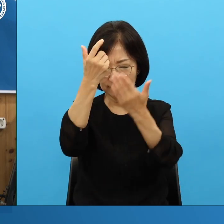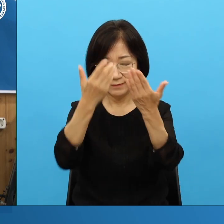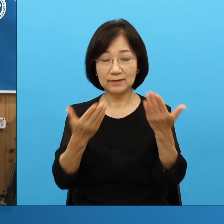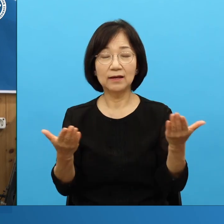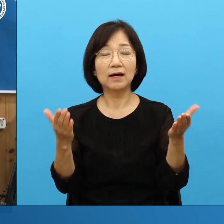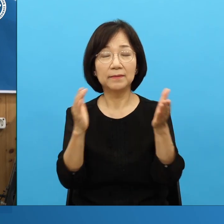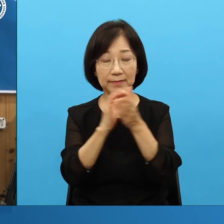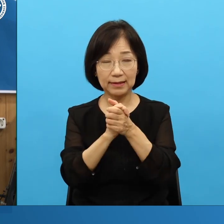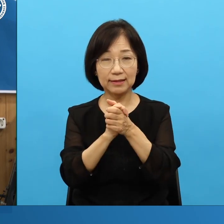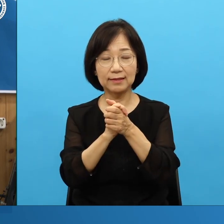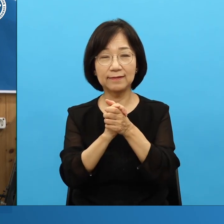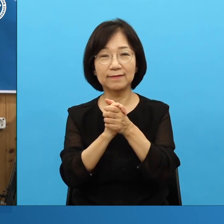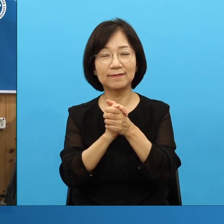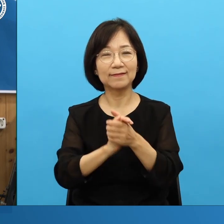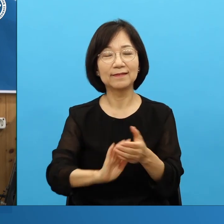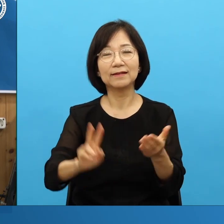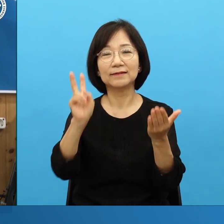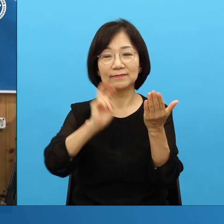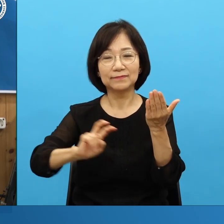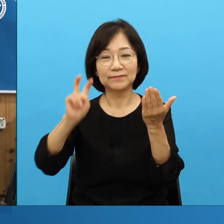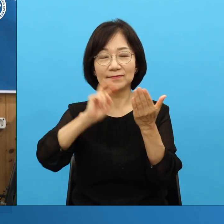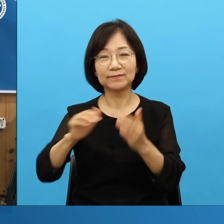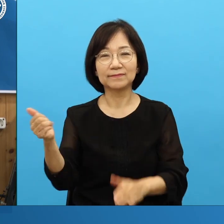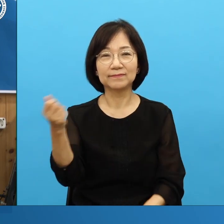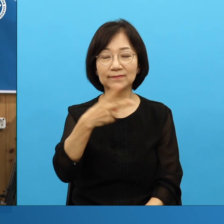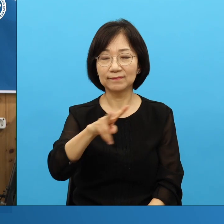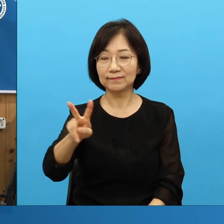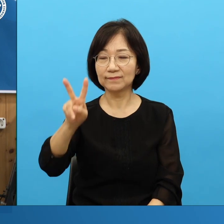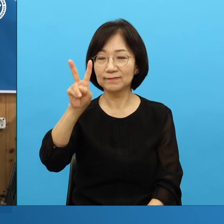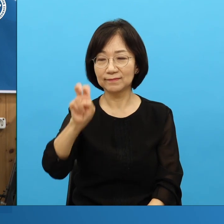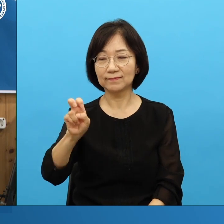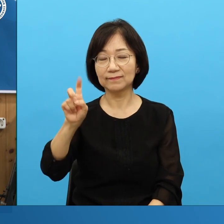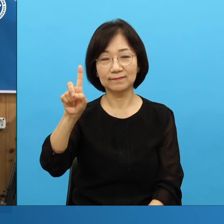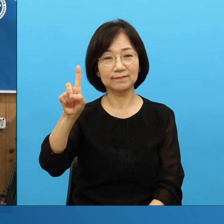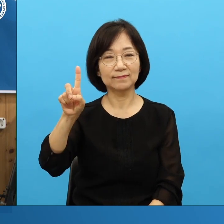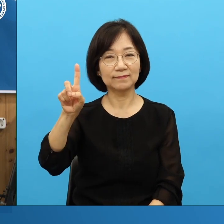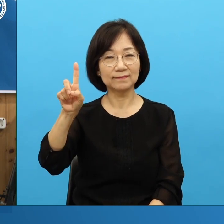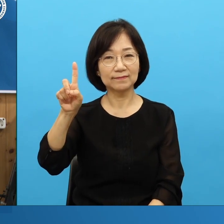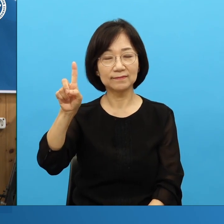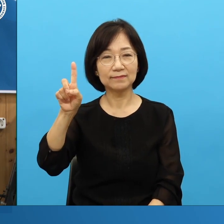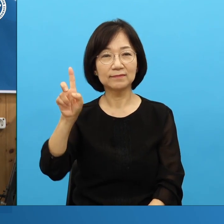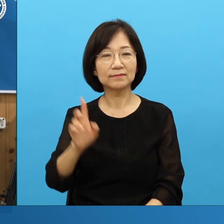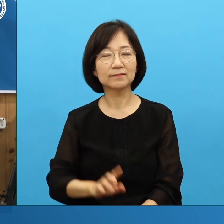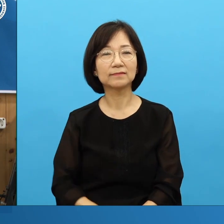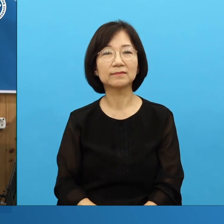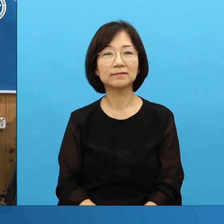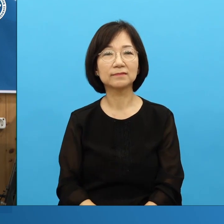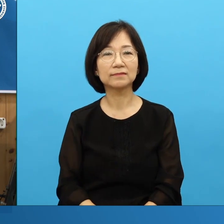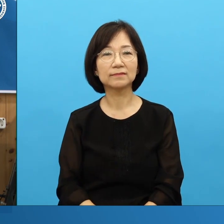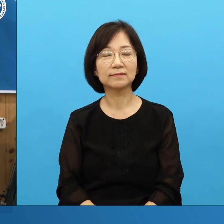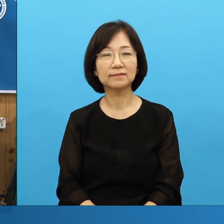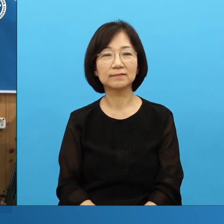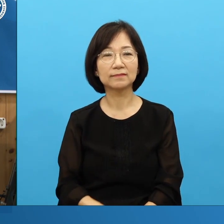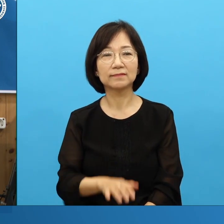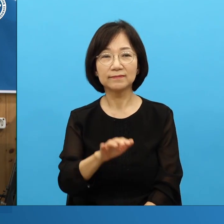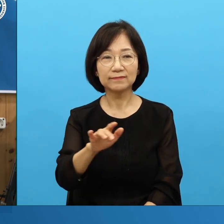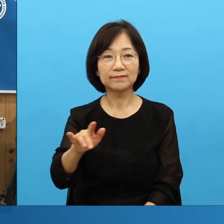Amen. 우리 다 함께 찬송가 21장 찬양 드리겠습니다. Let us all sing praise, hymn number 21.